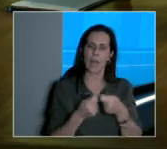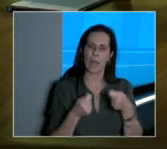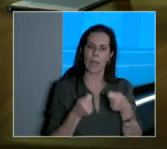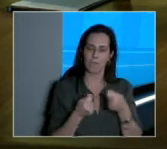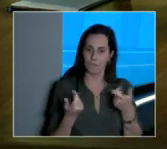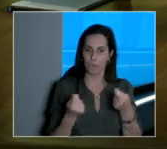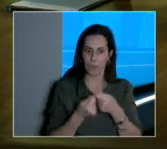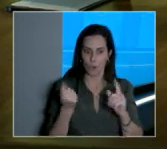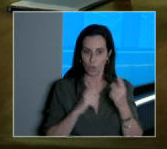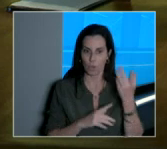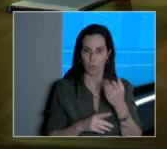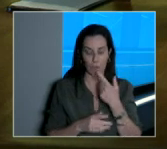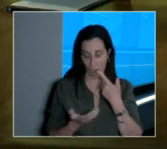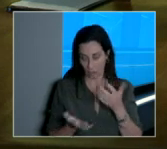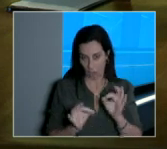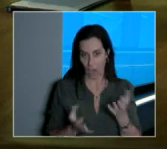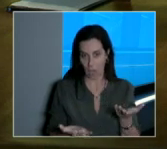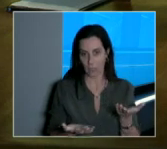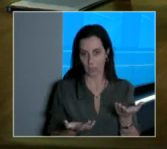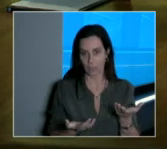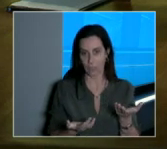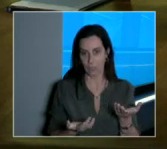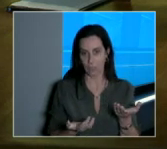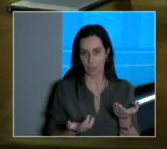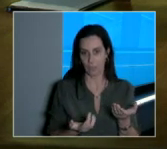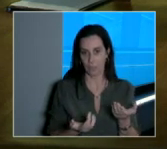אוטוטו בכל זאת, בצורה אובייקטיבית, אבל...